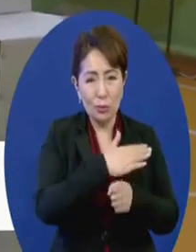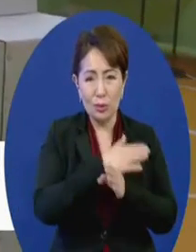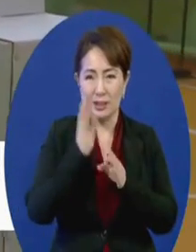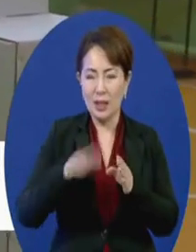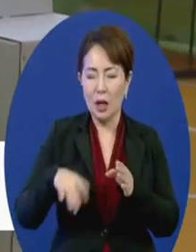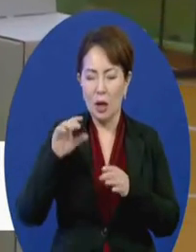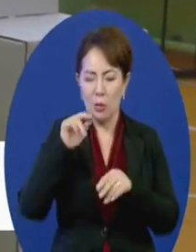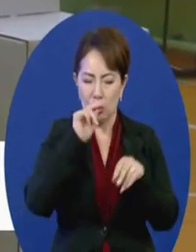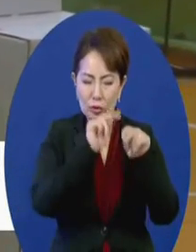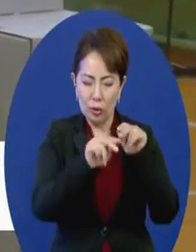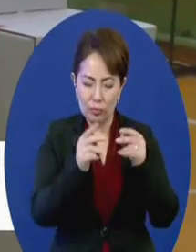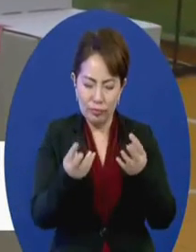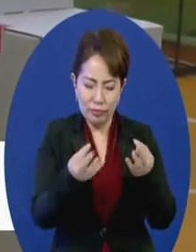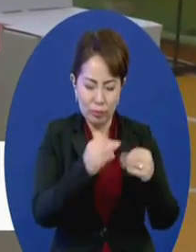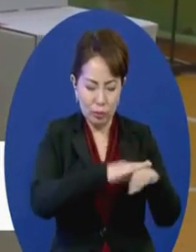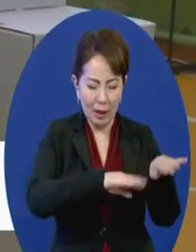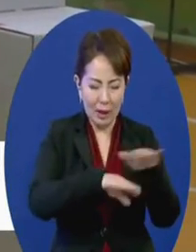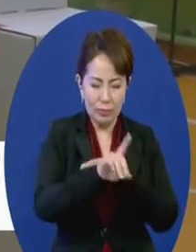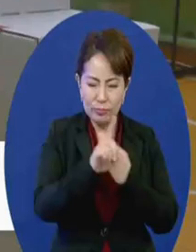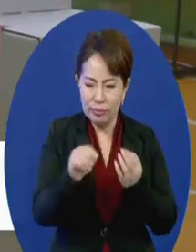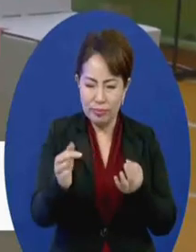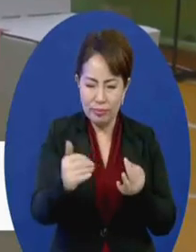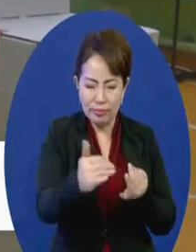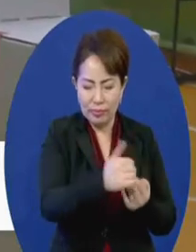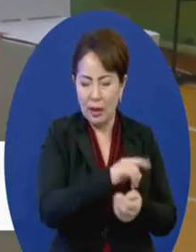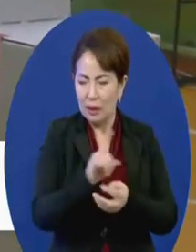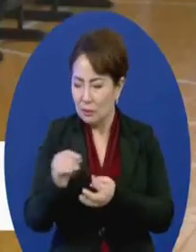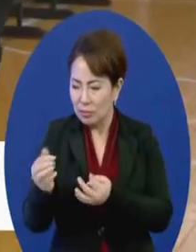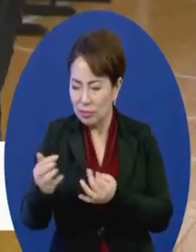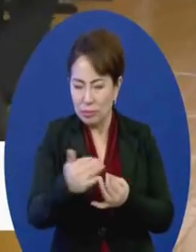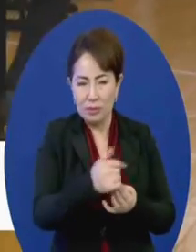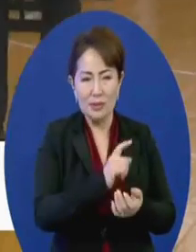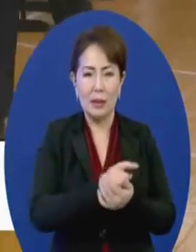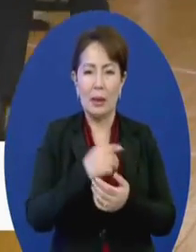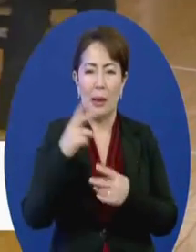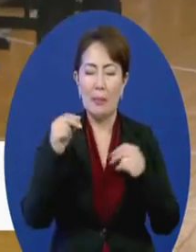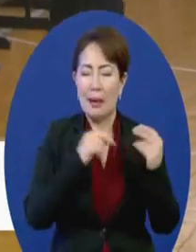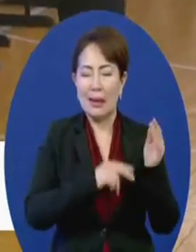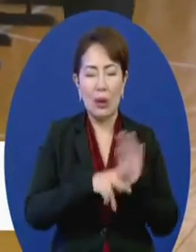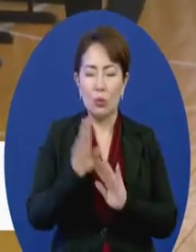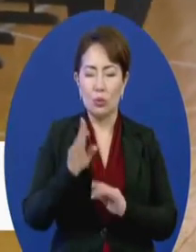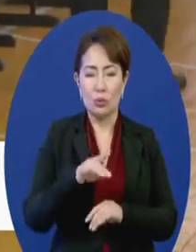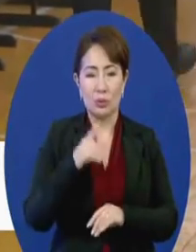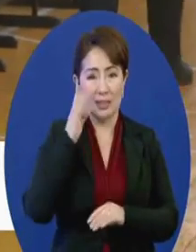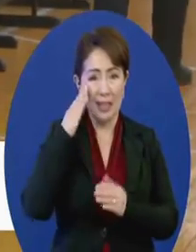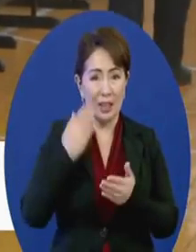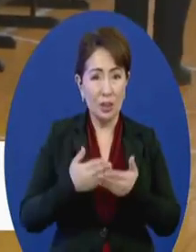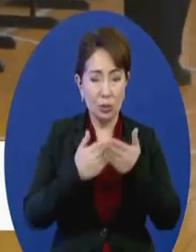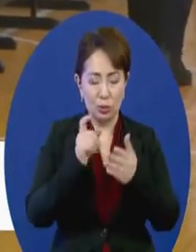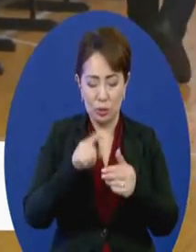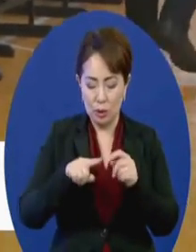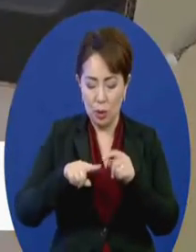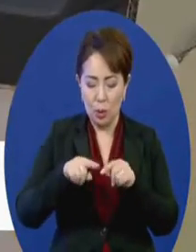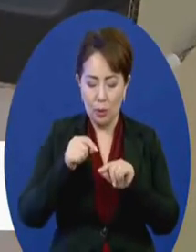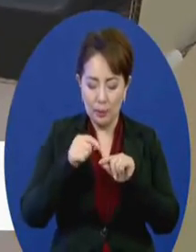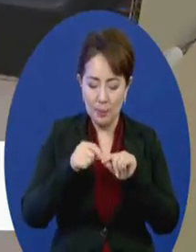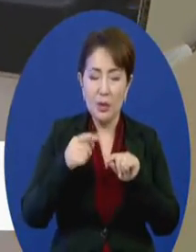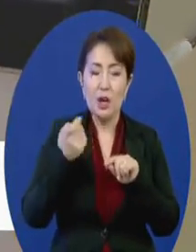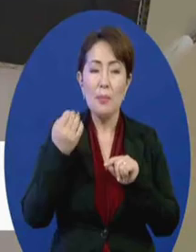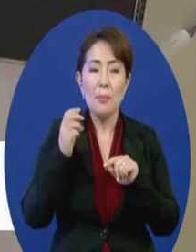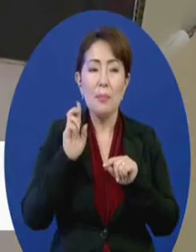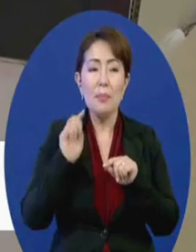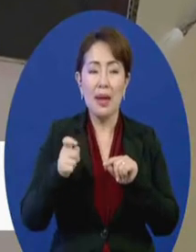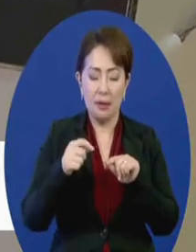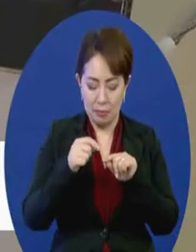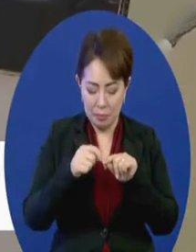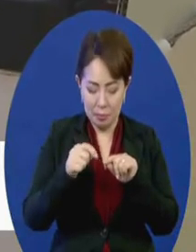хэсэгт хяналтын тоолгыг 100% гараар зохион болно. Маргаан зөрчил үүсэхгүй тулд санал өгсөн иргэний хурууг бэхээр тэмдэглэнэ. Ерөнхийлөгчийн сонгуулийн